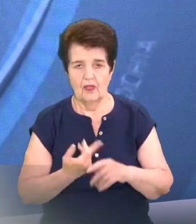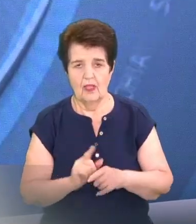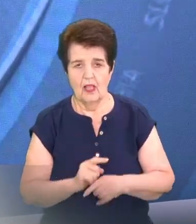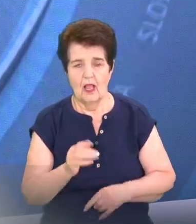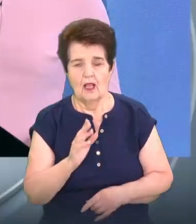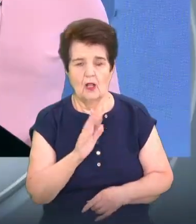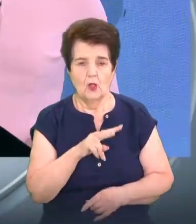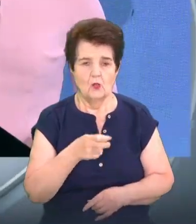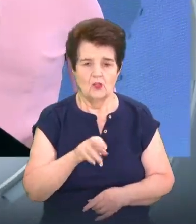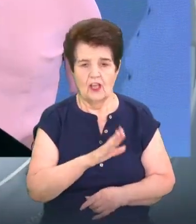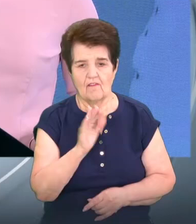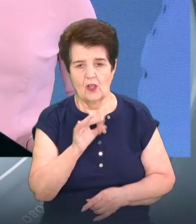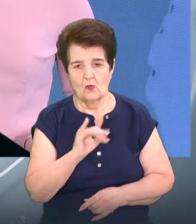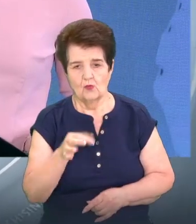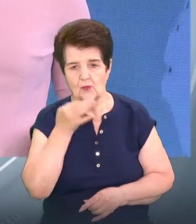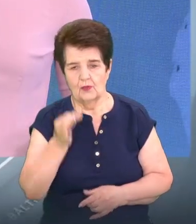Vieru.